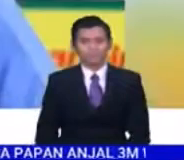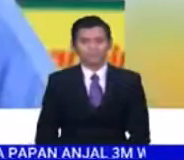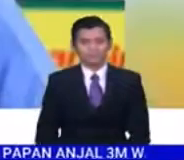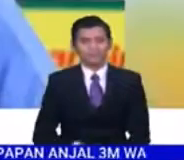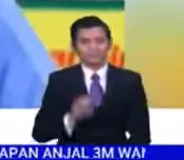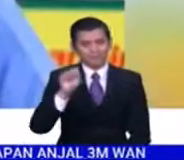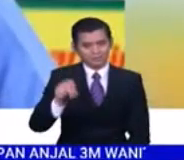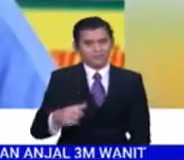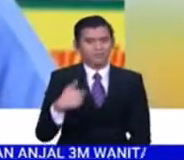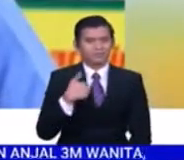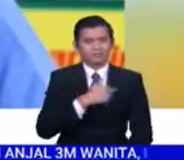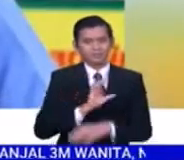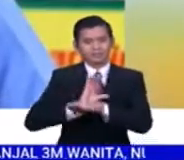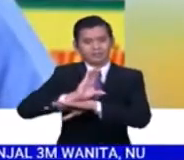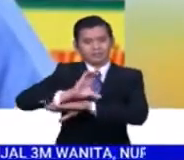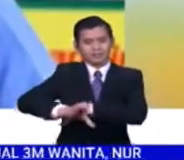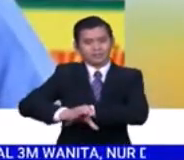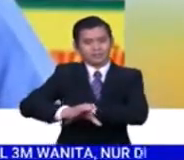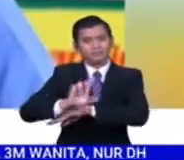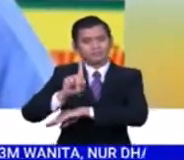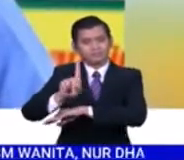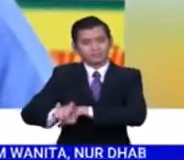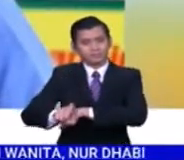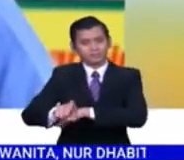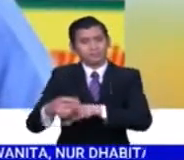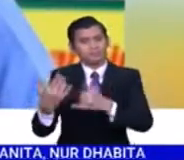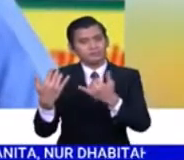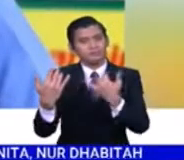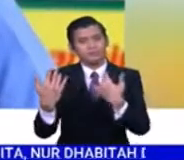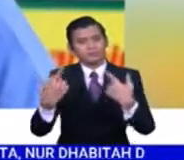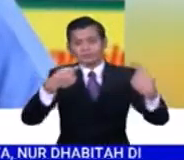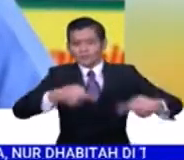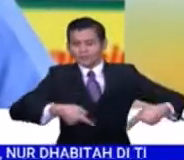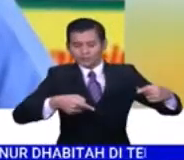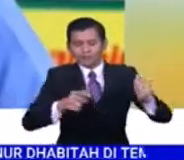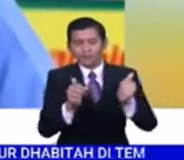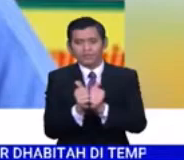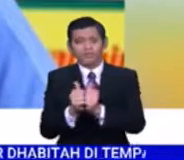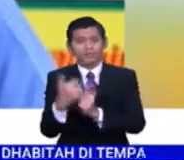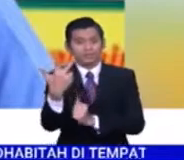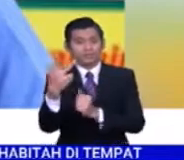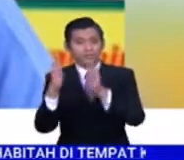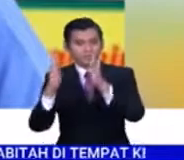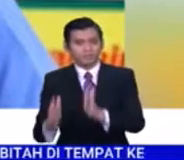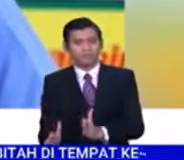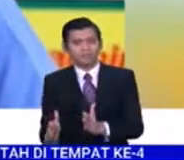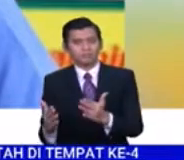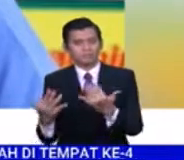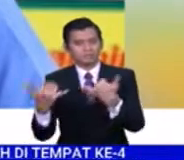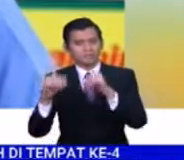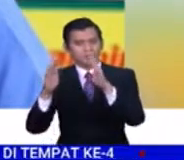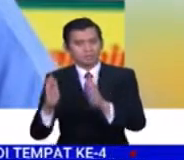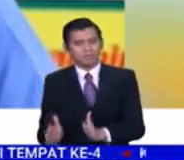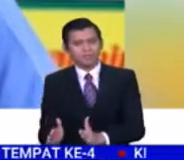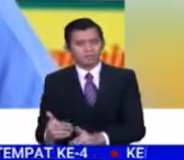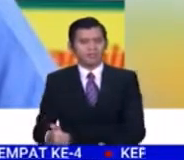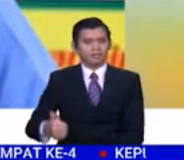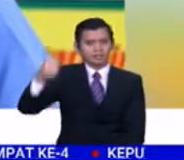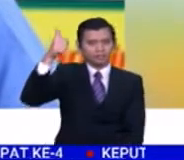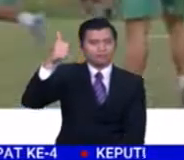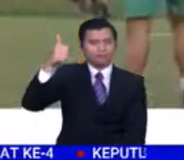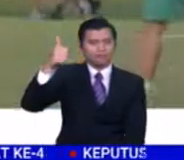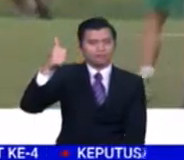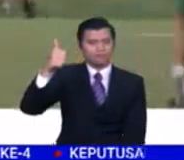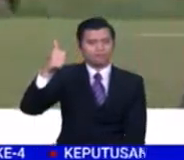Ya, memang kita terpaksa harus bermain tanpa Alto, tanpa Randy, dan tanpa Pak. Dan ini